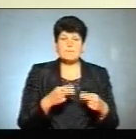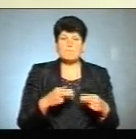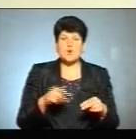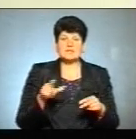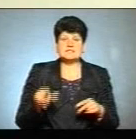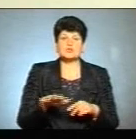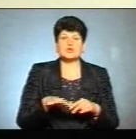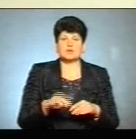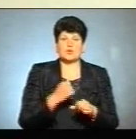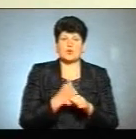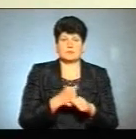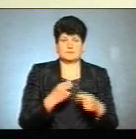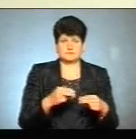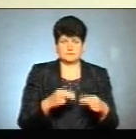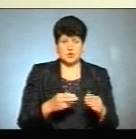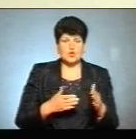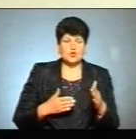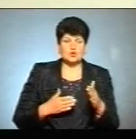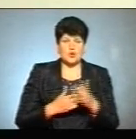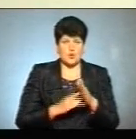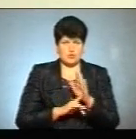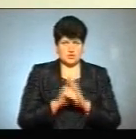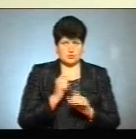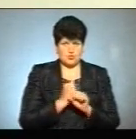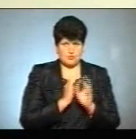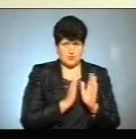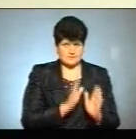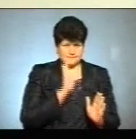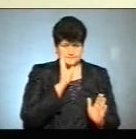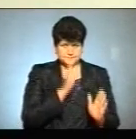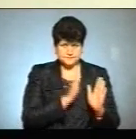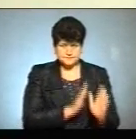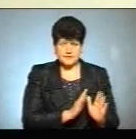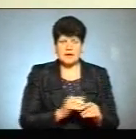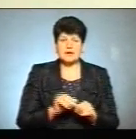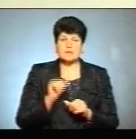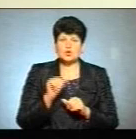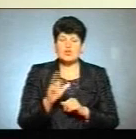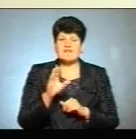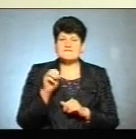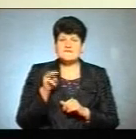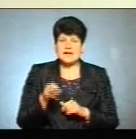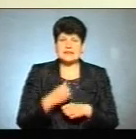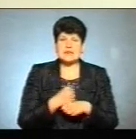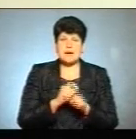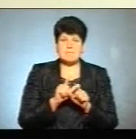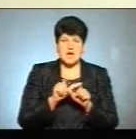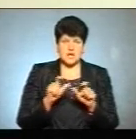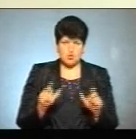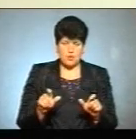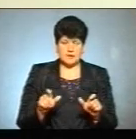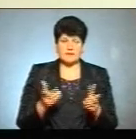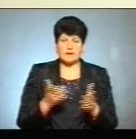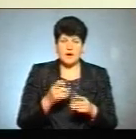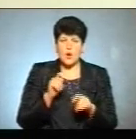території здійснюють торгівлю, тобто до початку роботи. Окрім того, на ринку працює ветлабораторія,